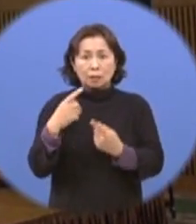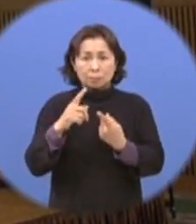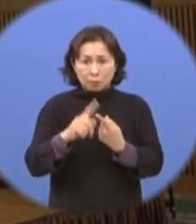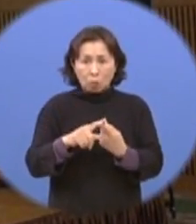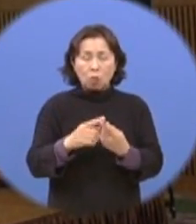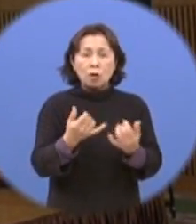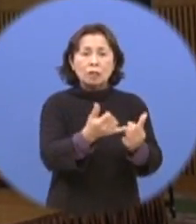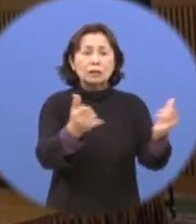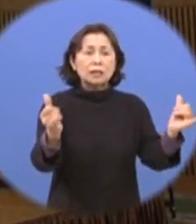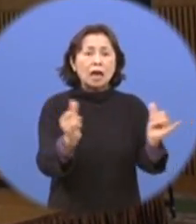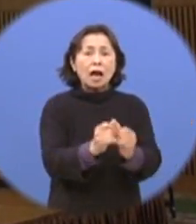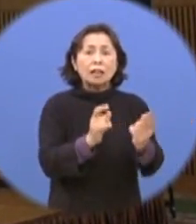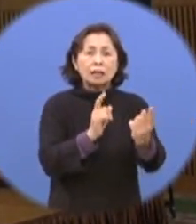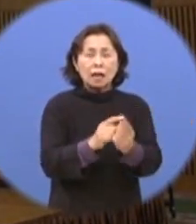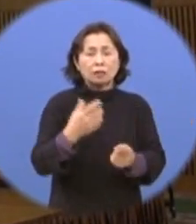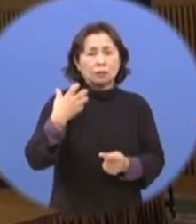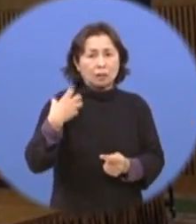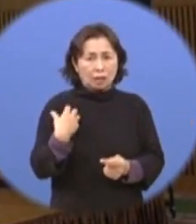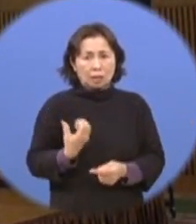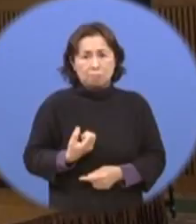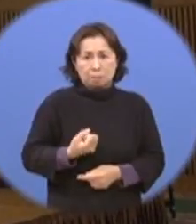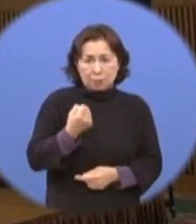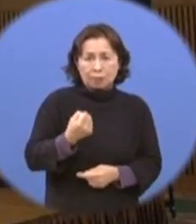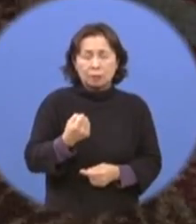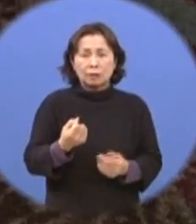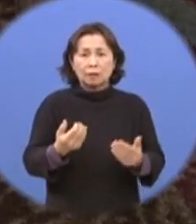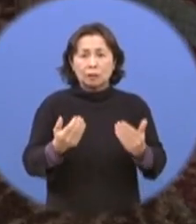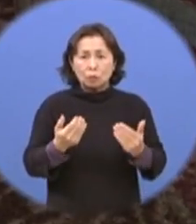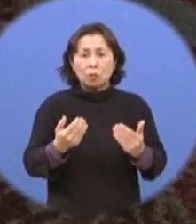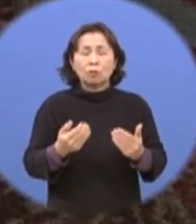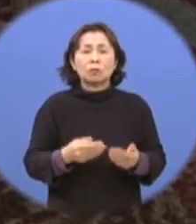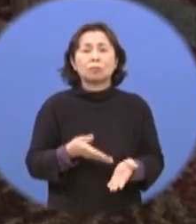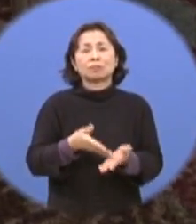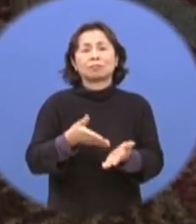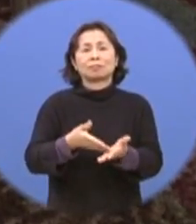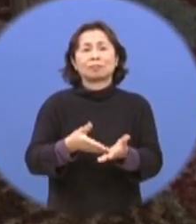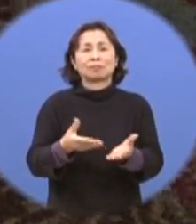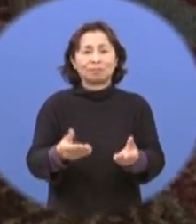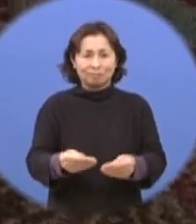対する責任も果たさなければならないと話しました